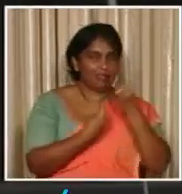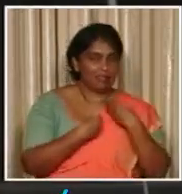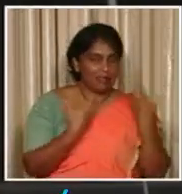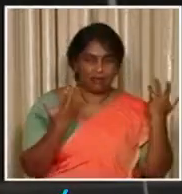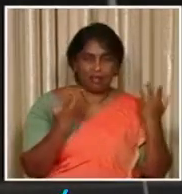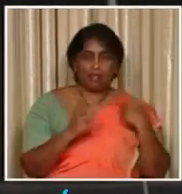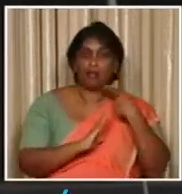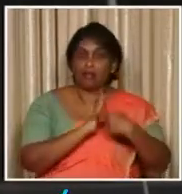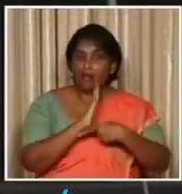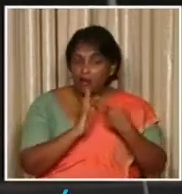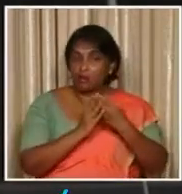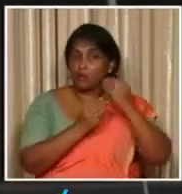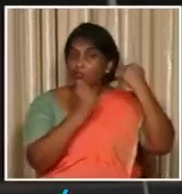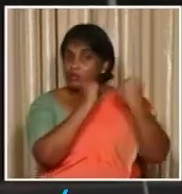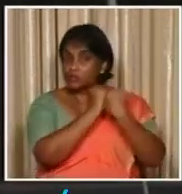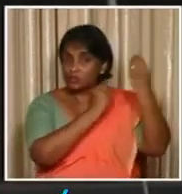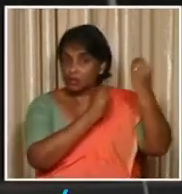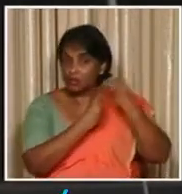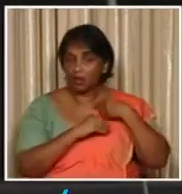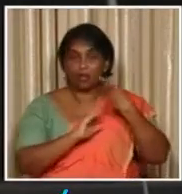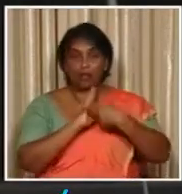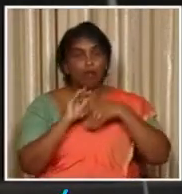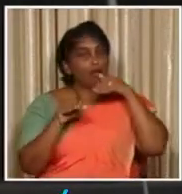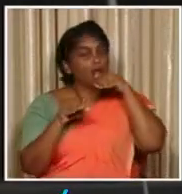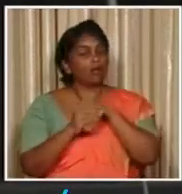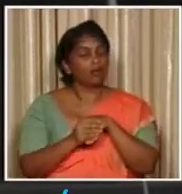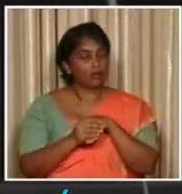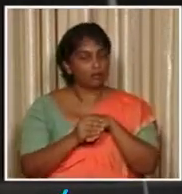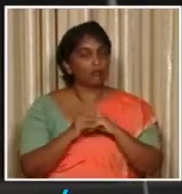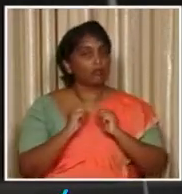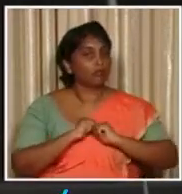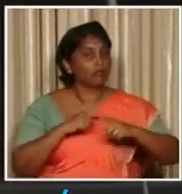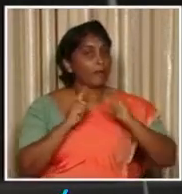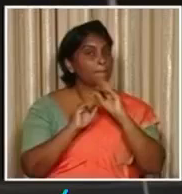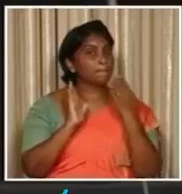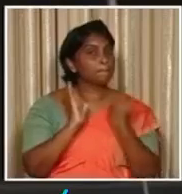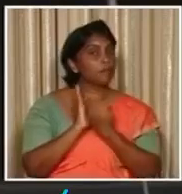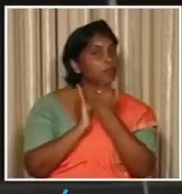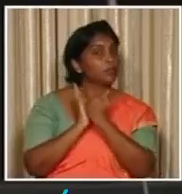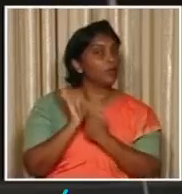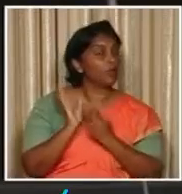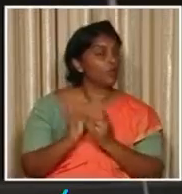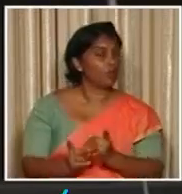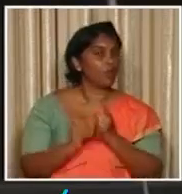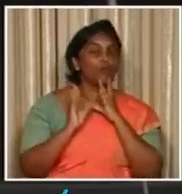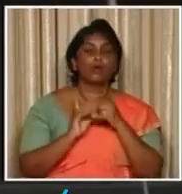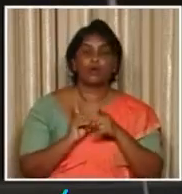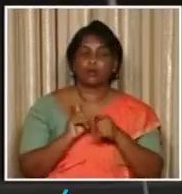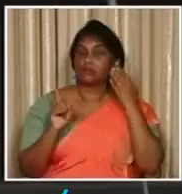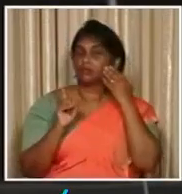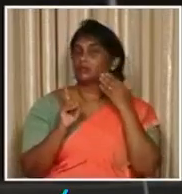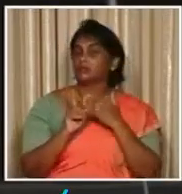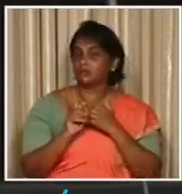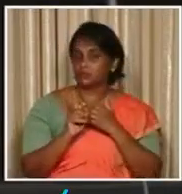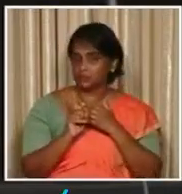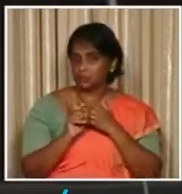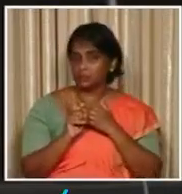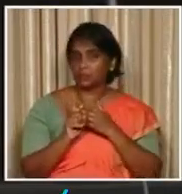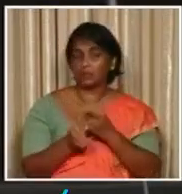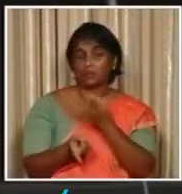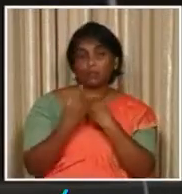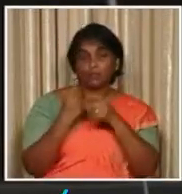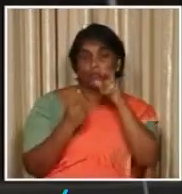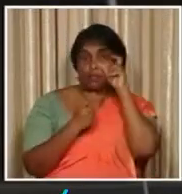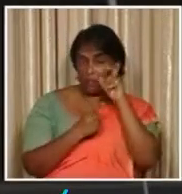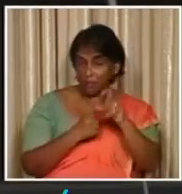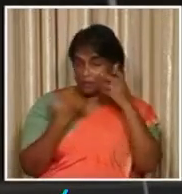apa yang ada udah ukuran ne apa me rata itu lo te gini ana pratipati nan e pilih bade ba adiane ke